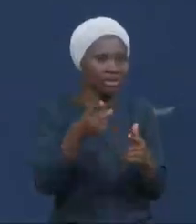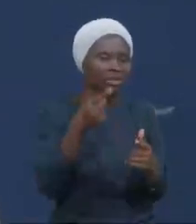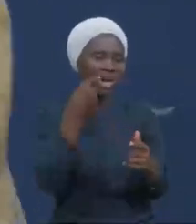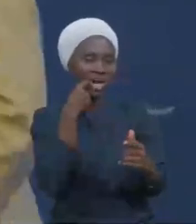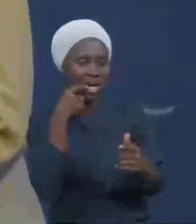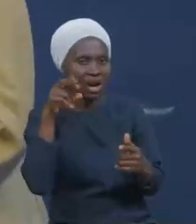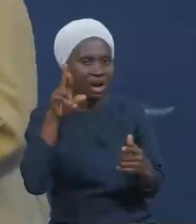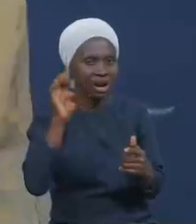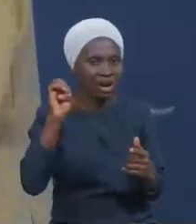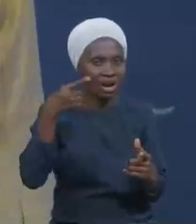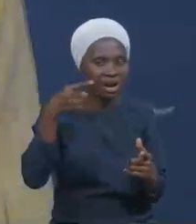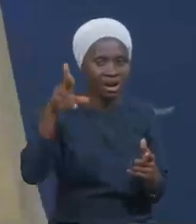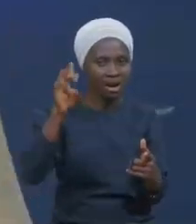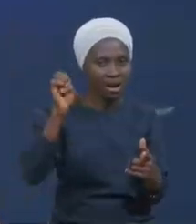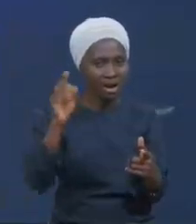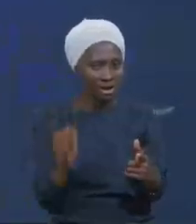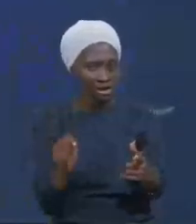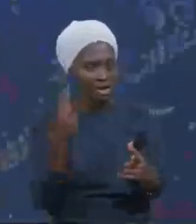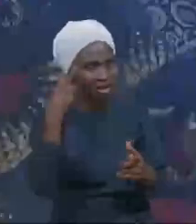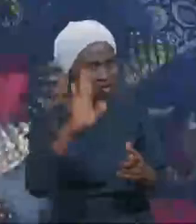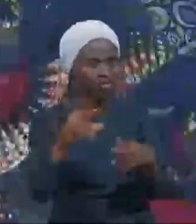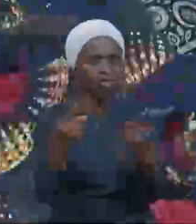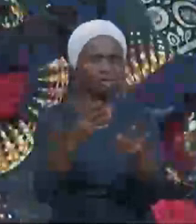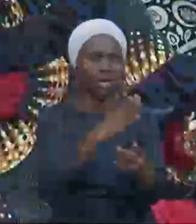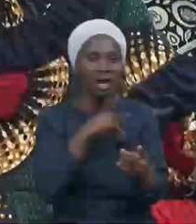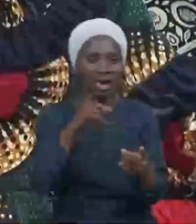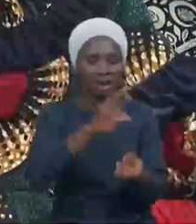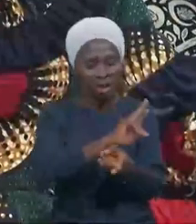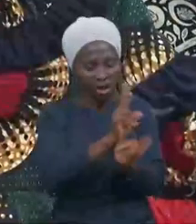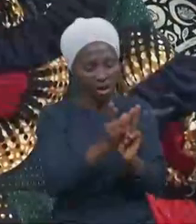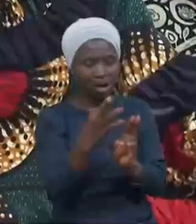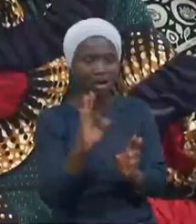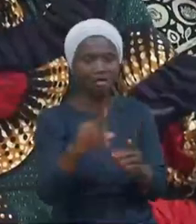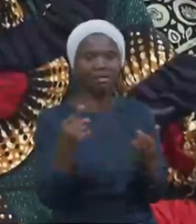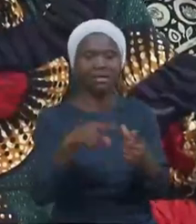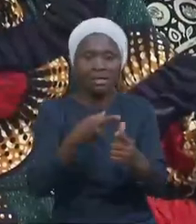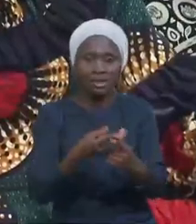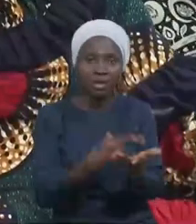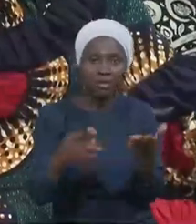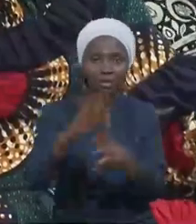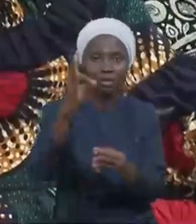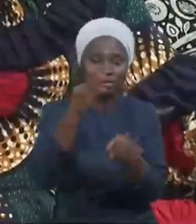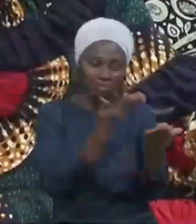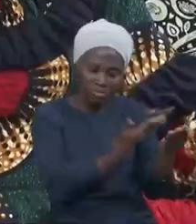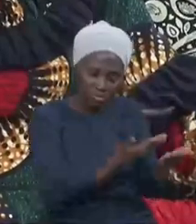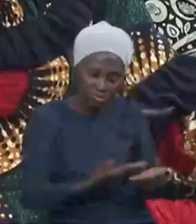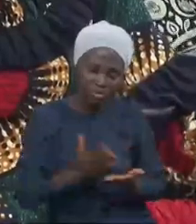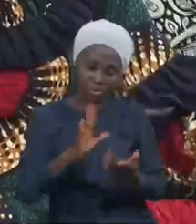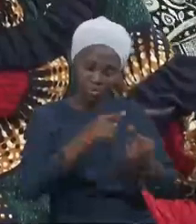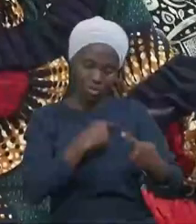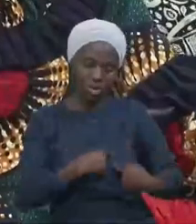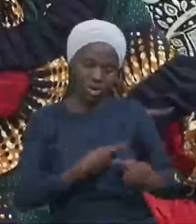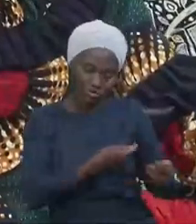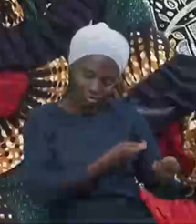tes péchés. Ensuite, le Saint-Esprit attire ton cœur. Il le fait ce soir. Il